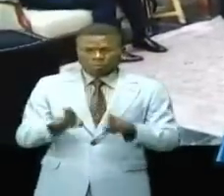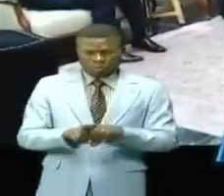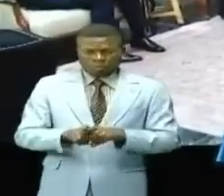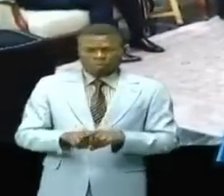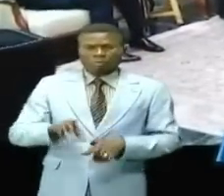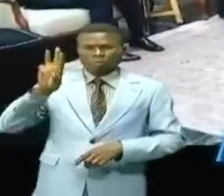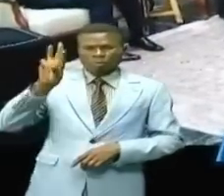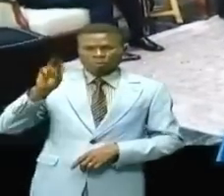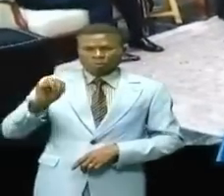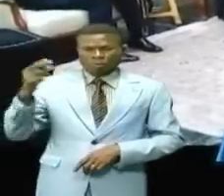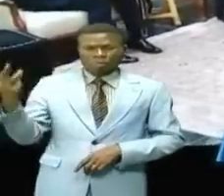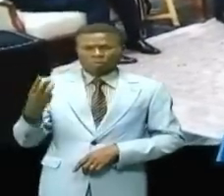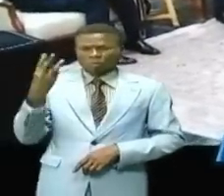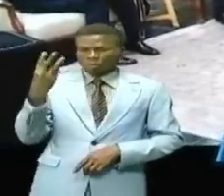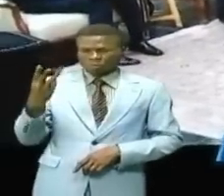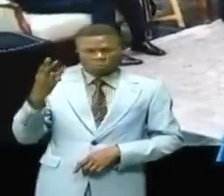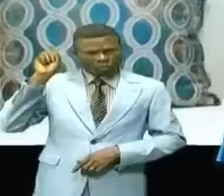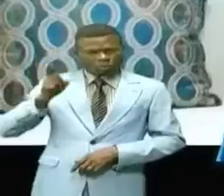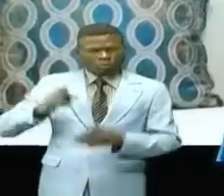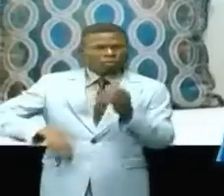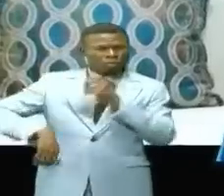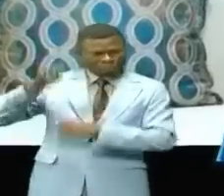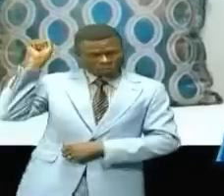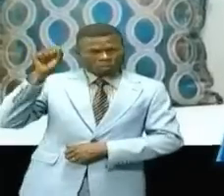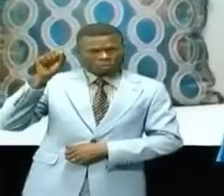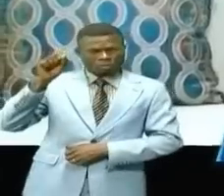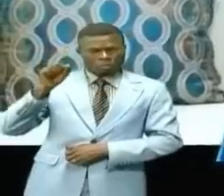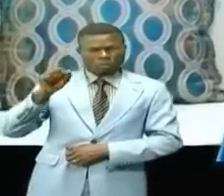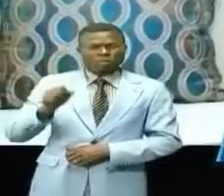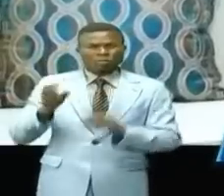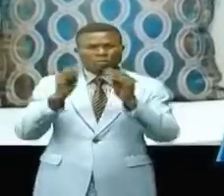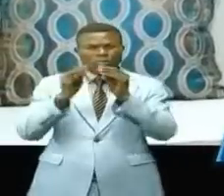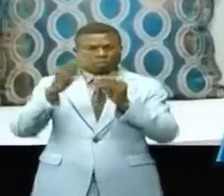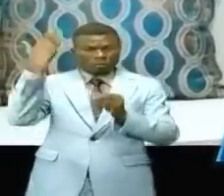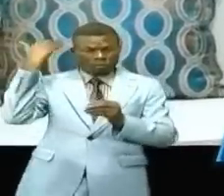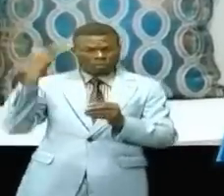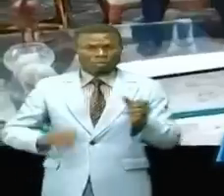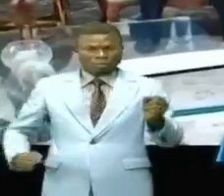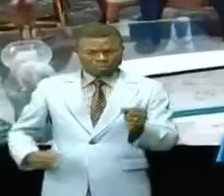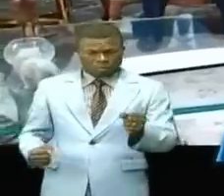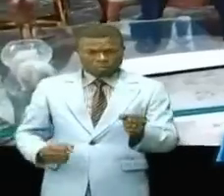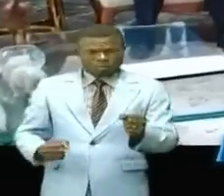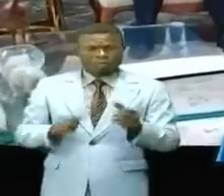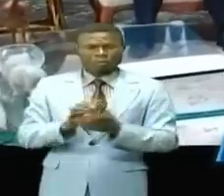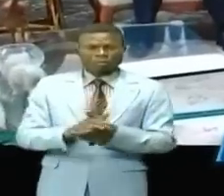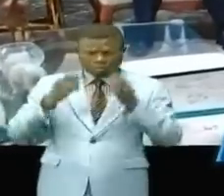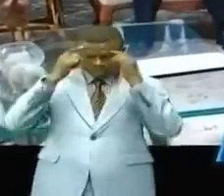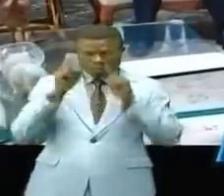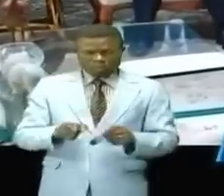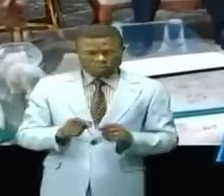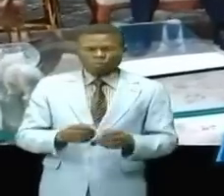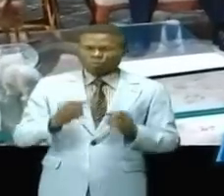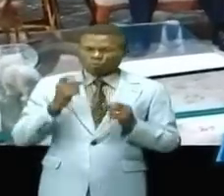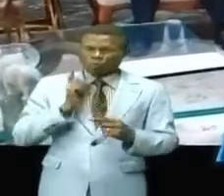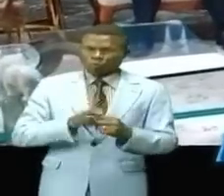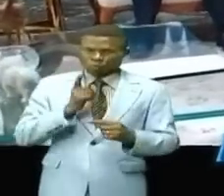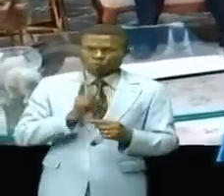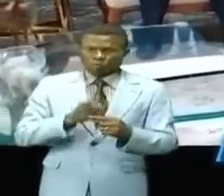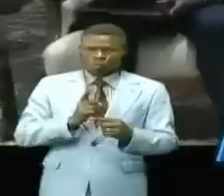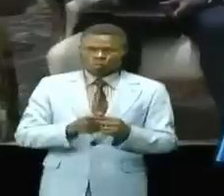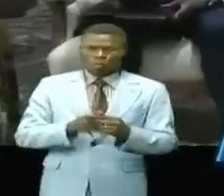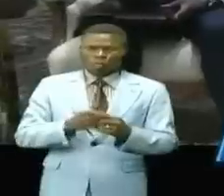du M23 du territoire congolais. Le dernier mini-sommet de Luanda avait pris des mesures contraignantes vis-à-vis